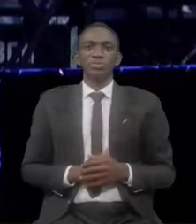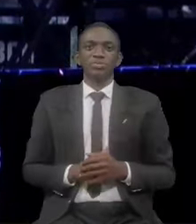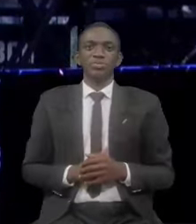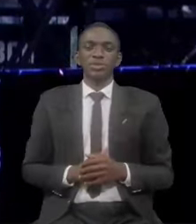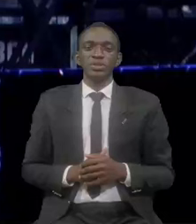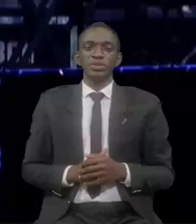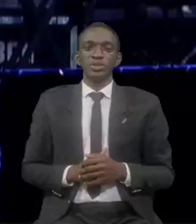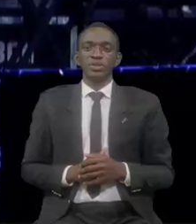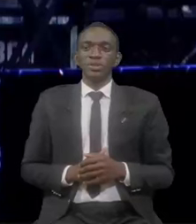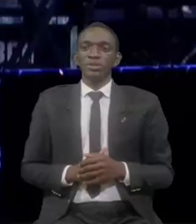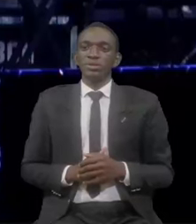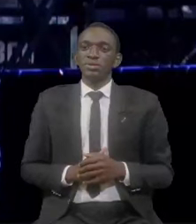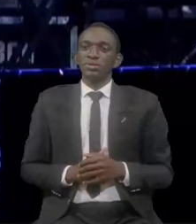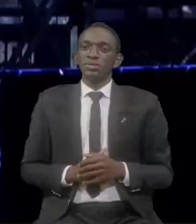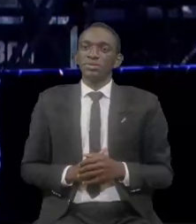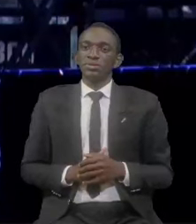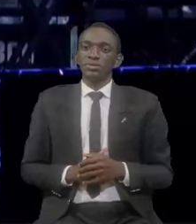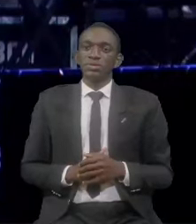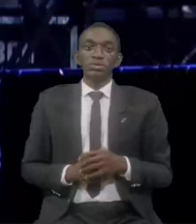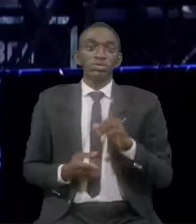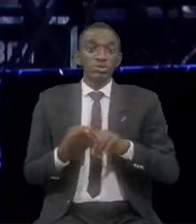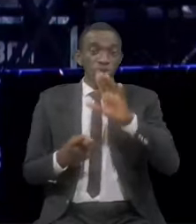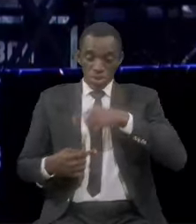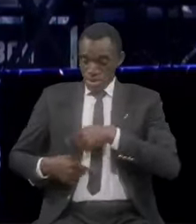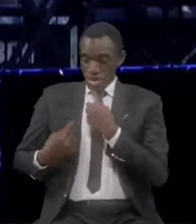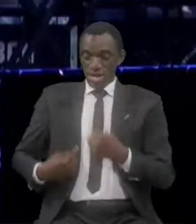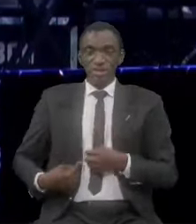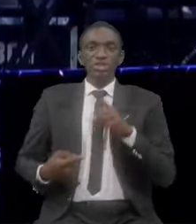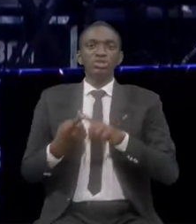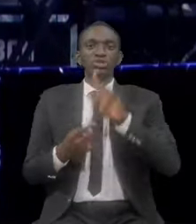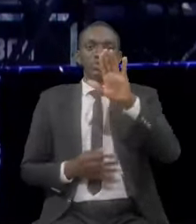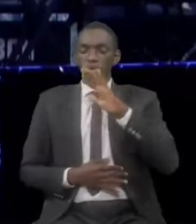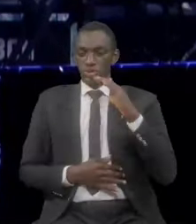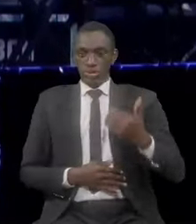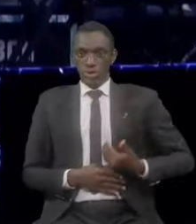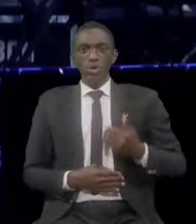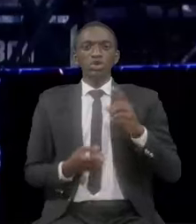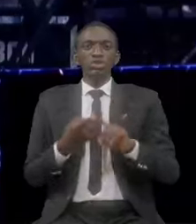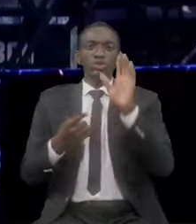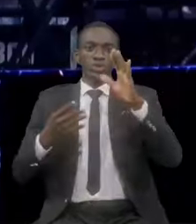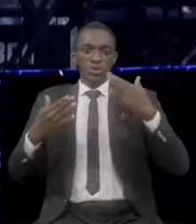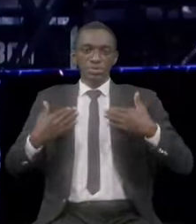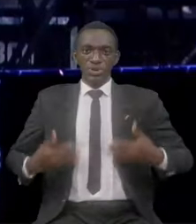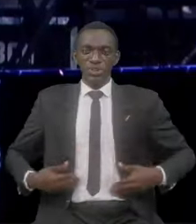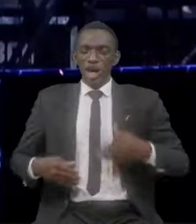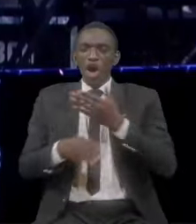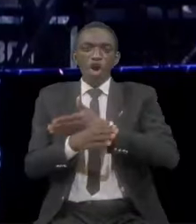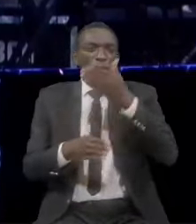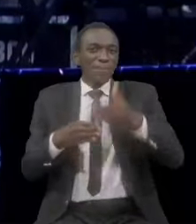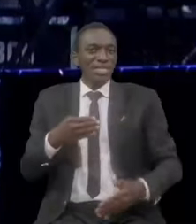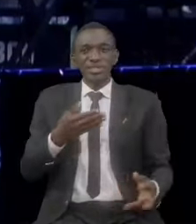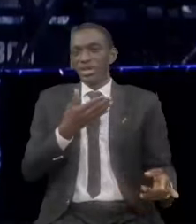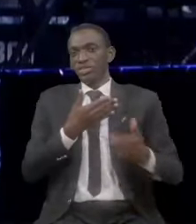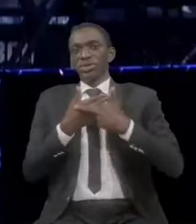dans votre cœur, dans votre âme, dans votre corps. La restauration totale ce